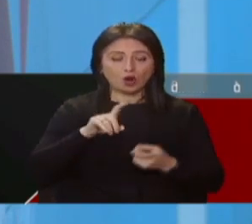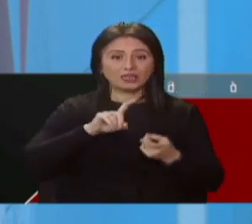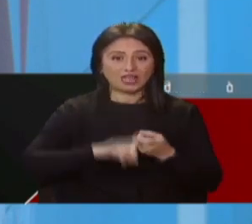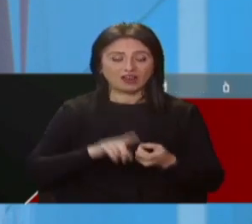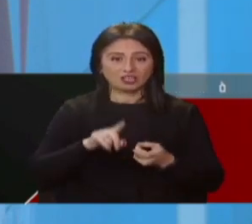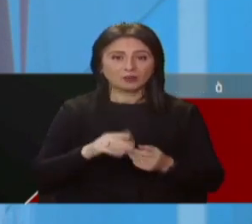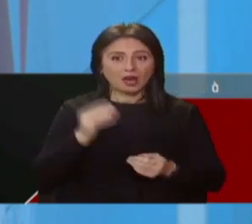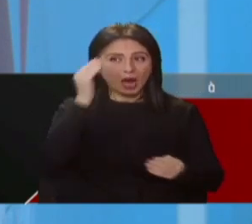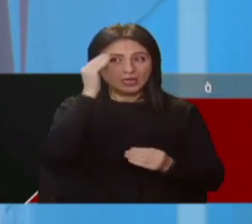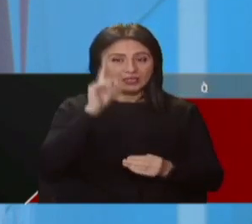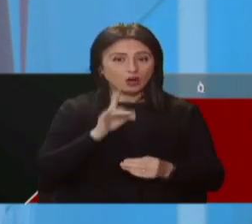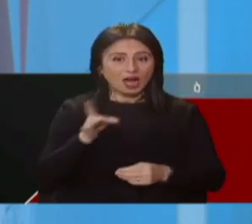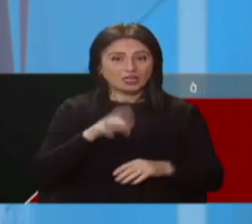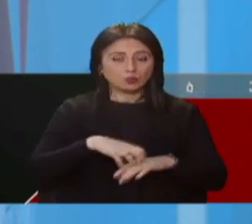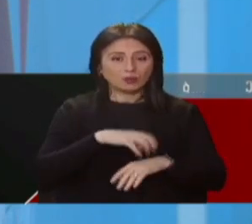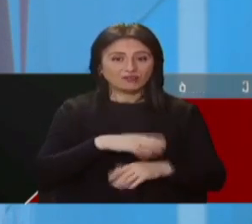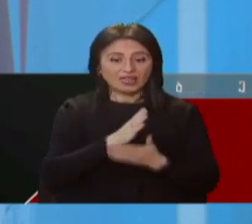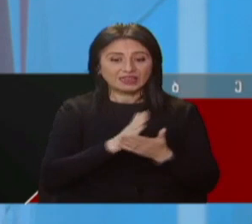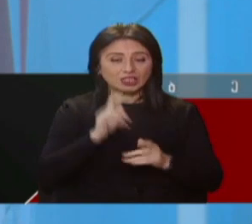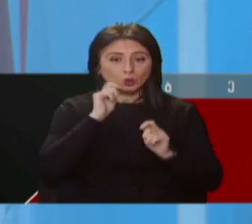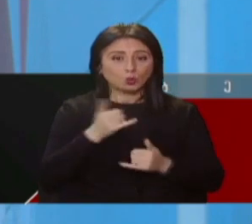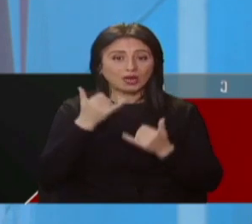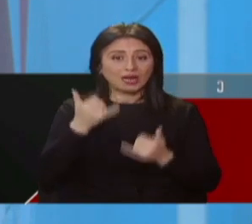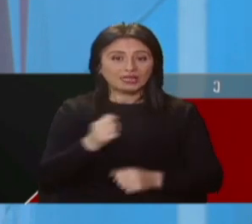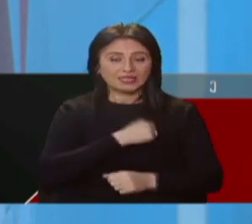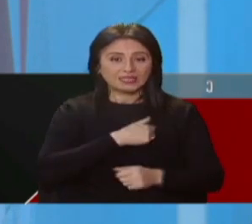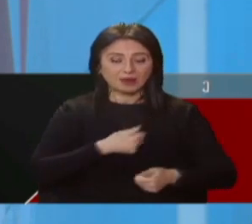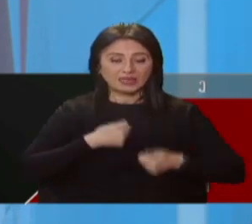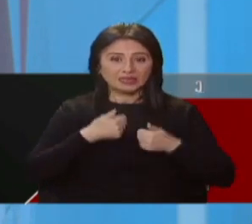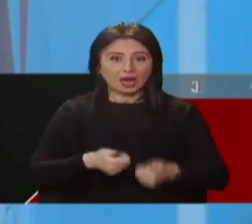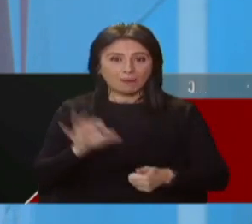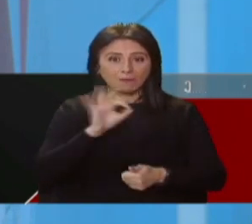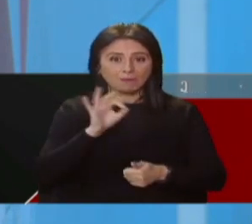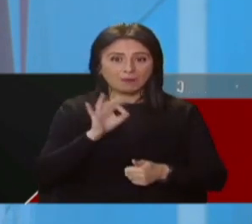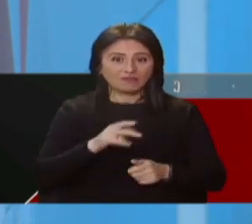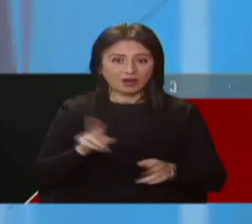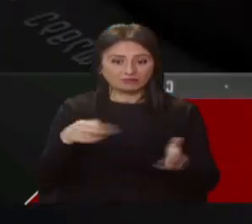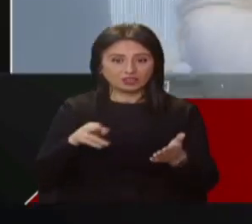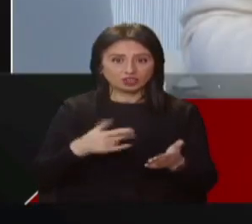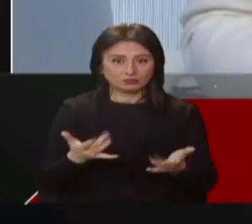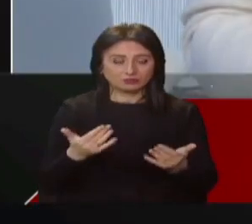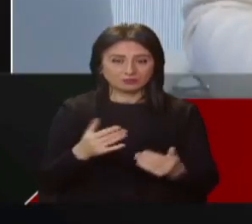დაკავშირებით არსებობდა მოსაზრება, რომ რესპუბლიკელების ნაწილი უკრაინისთვის სამხედრო დახმარების აუდიტს